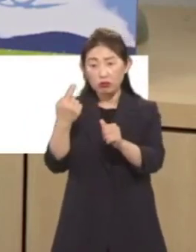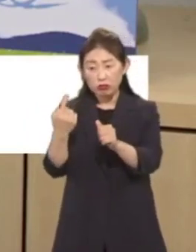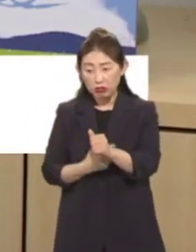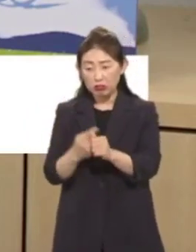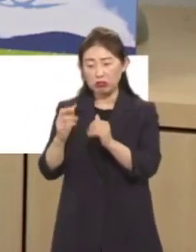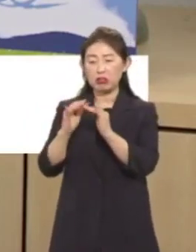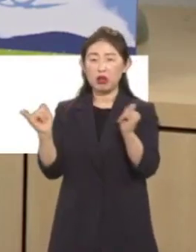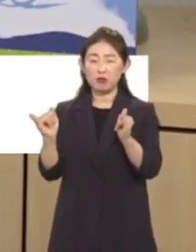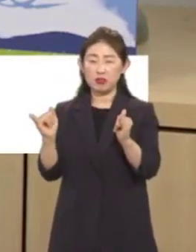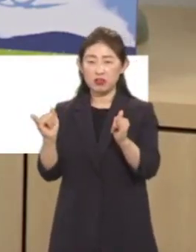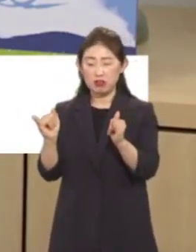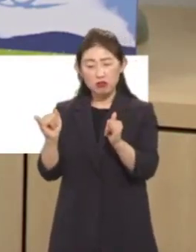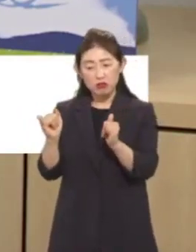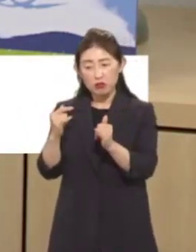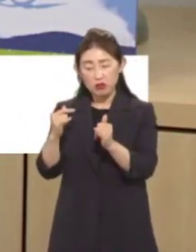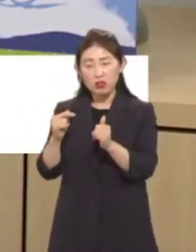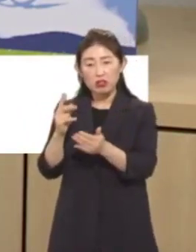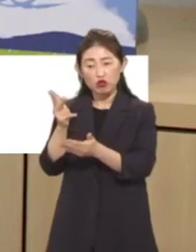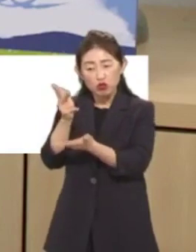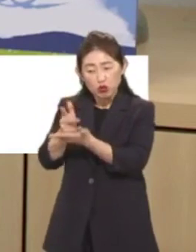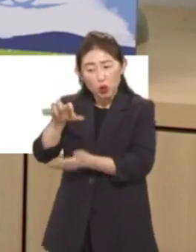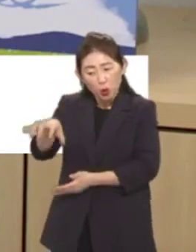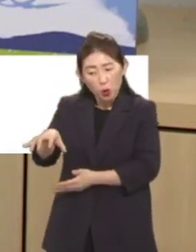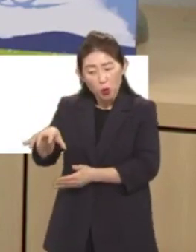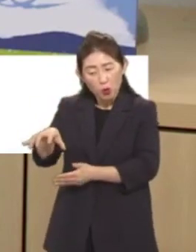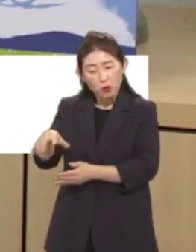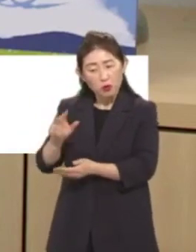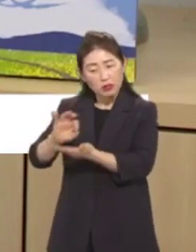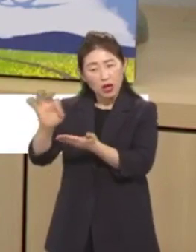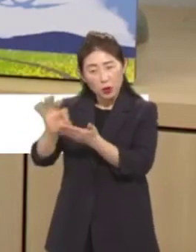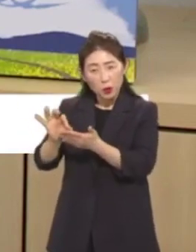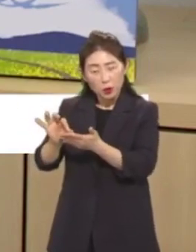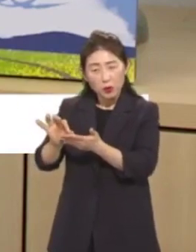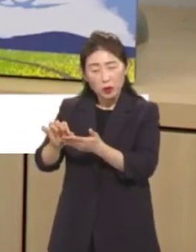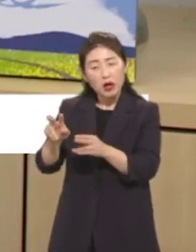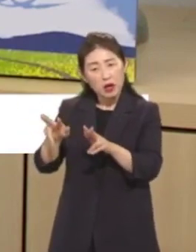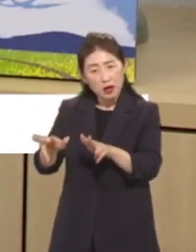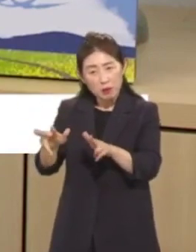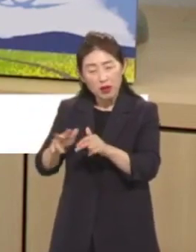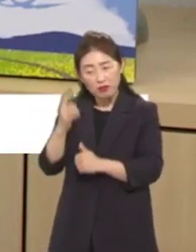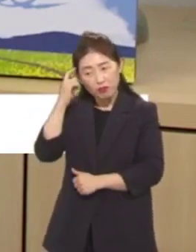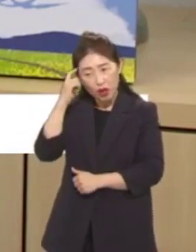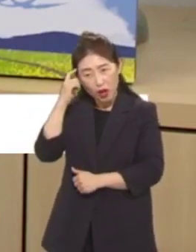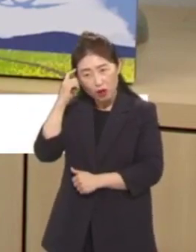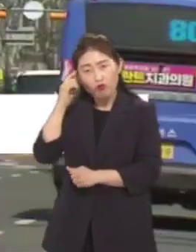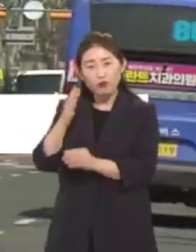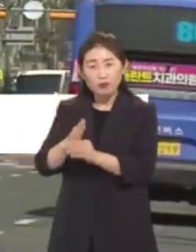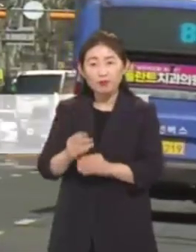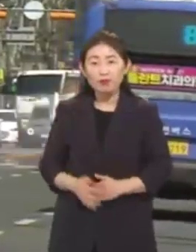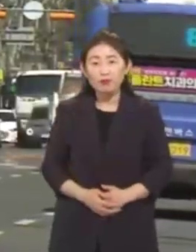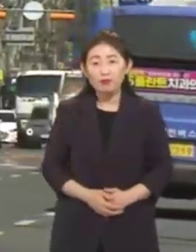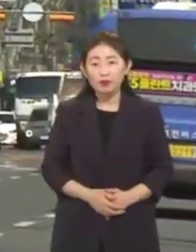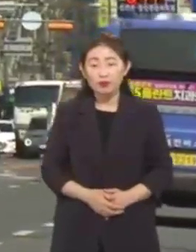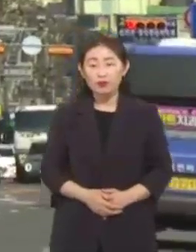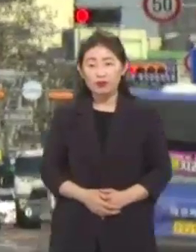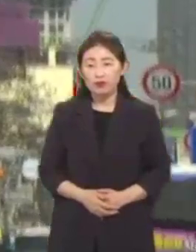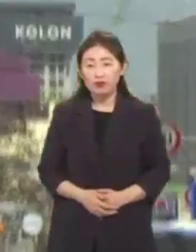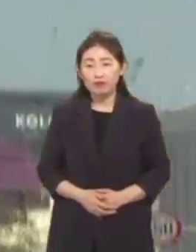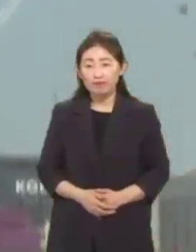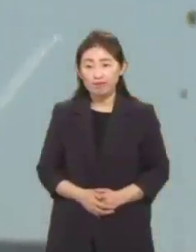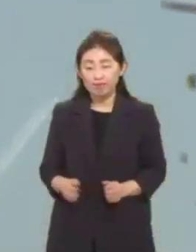위한 교섭을 좀 하고 있는 그런 단계이고 뭐 조만간에 좋은 결실이 맺을 걸로 이렇게 생각이 됩니다. 도심의